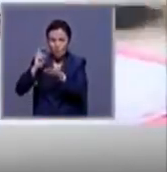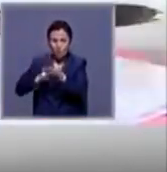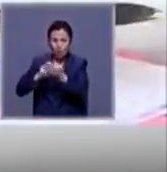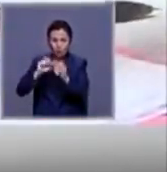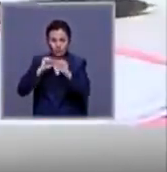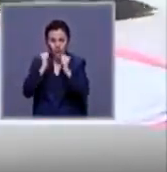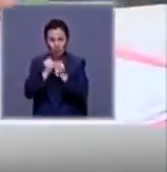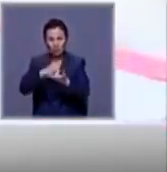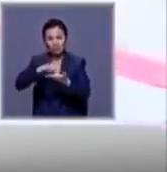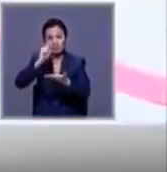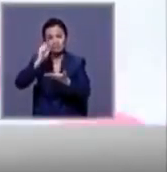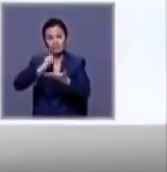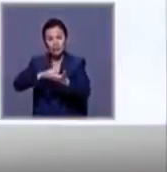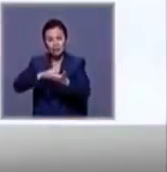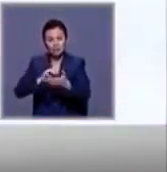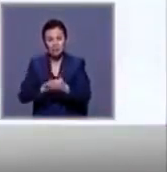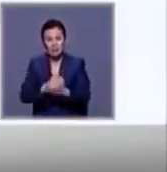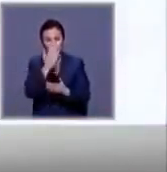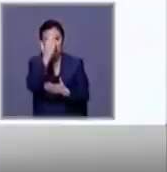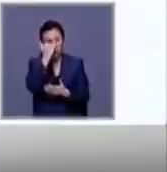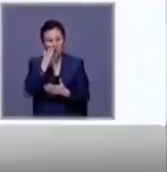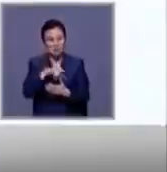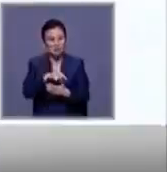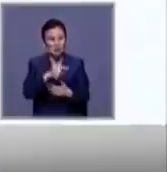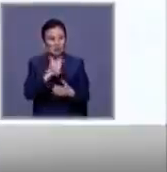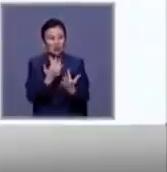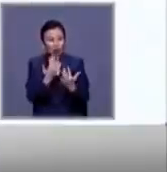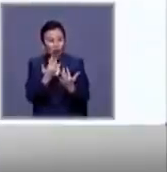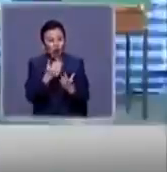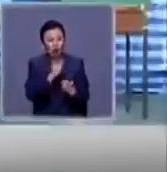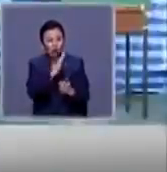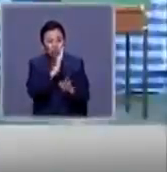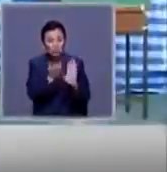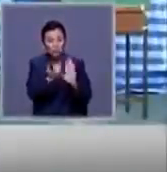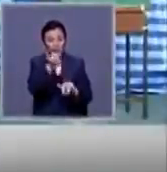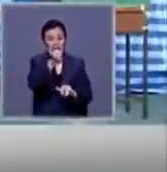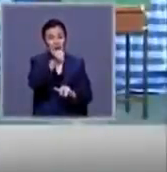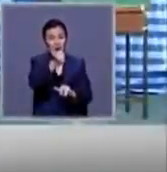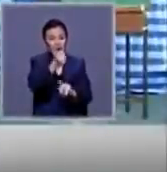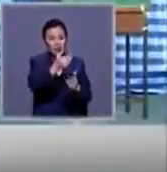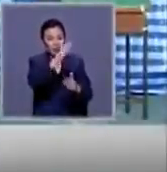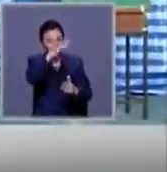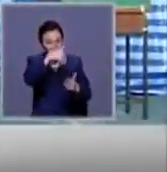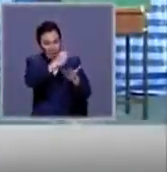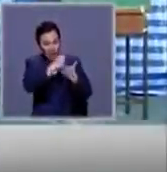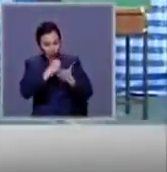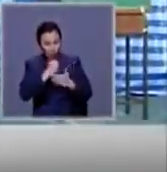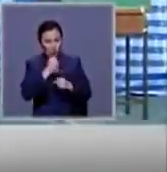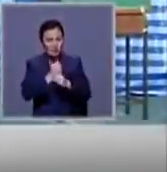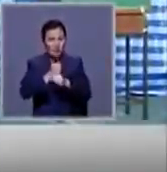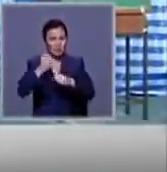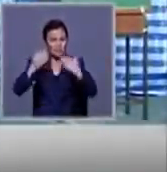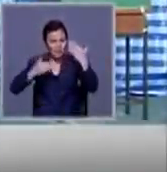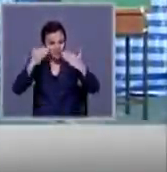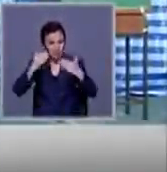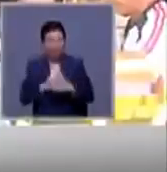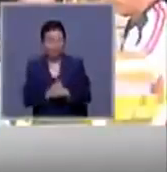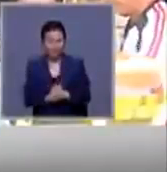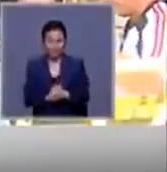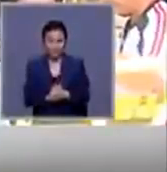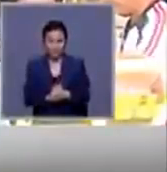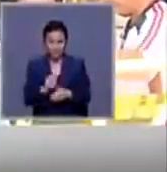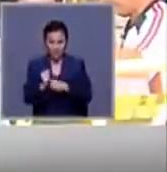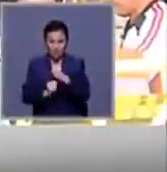เพราะว่าจริงๆแล้วพวกก็บอกว่าเดี๋ยวจะช่วยเหลือกิจกรรมอะไรเนี่ยก็หายไปคืออะไรแบบนี้นะฮะคือ